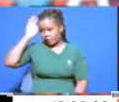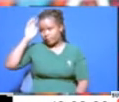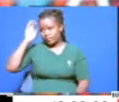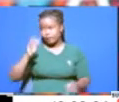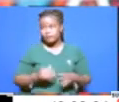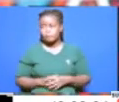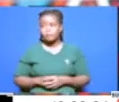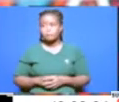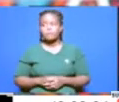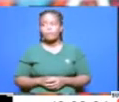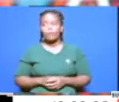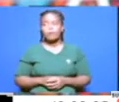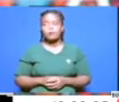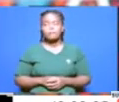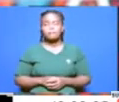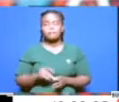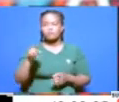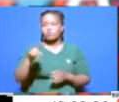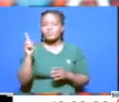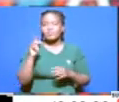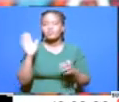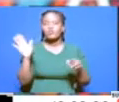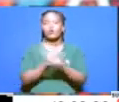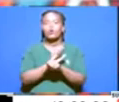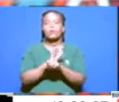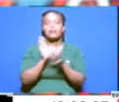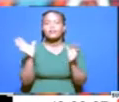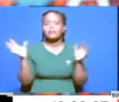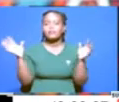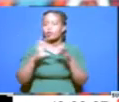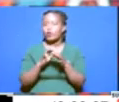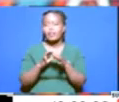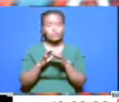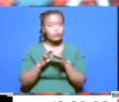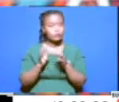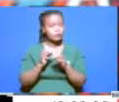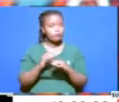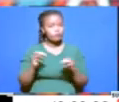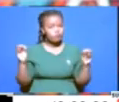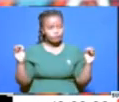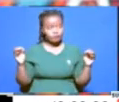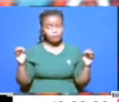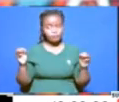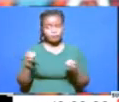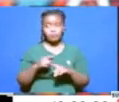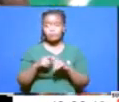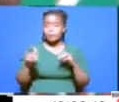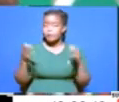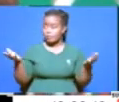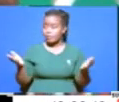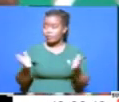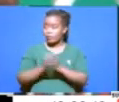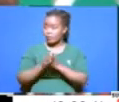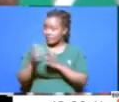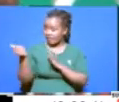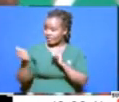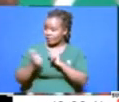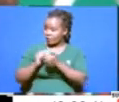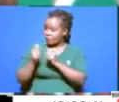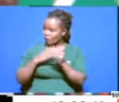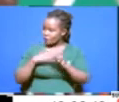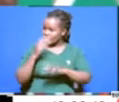Like, not complete connection with the driver, but with the rest of the clubs I was good. I had many